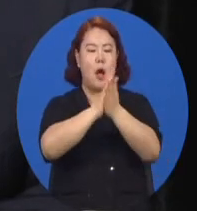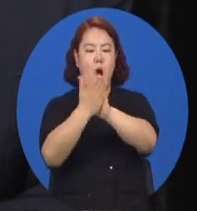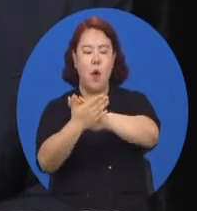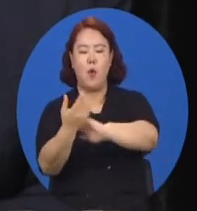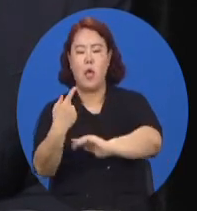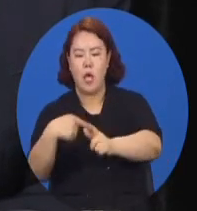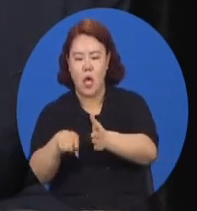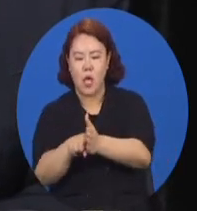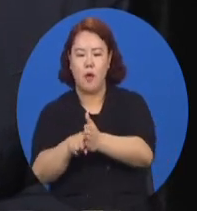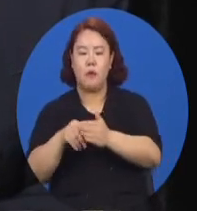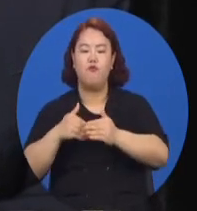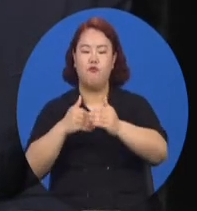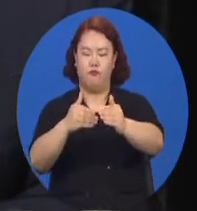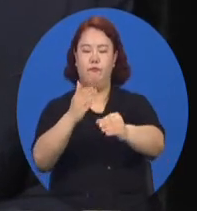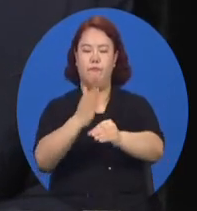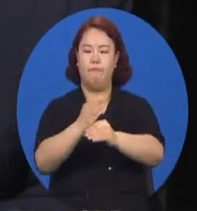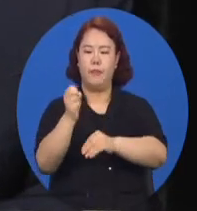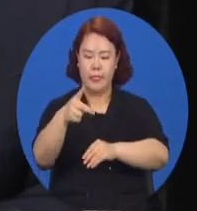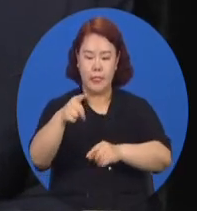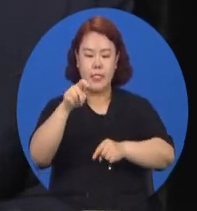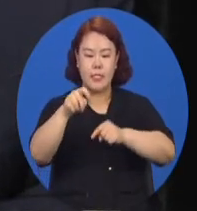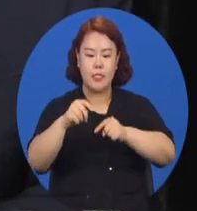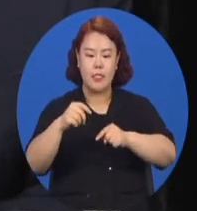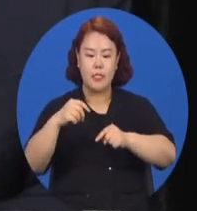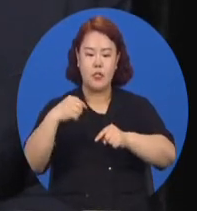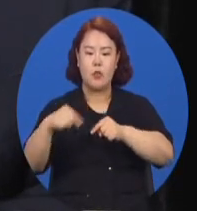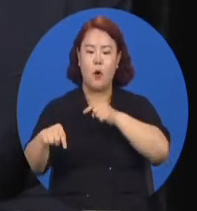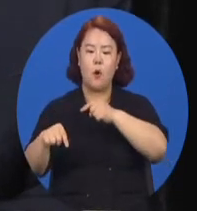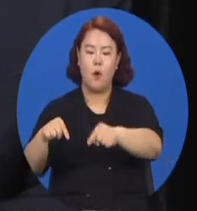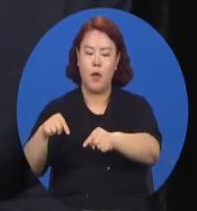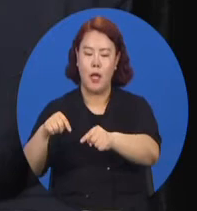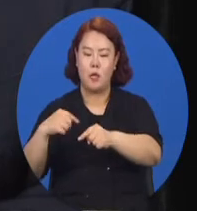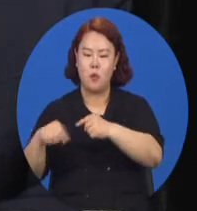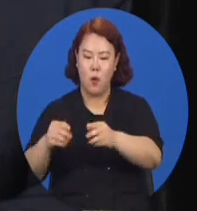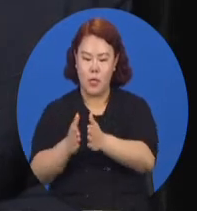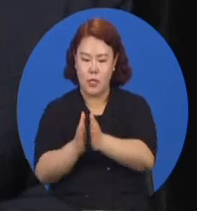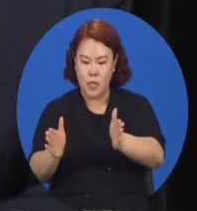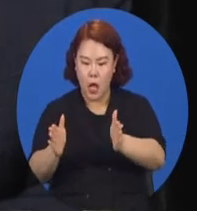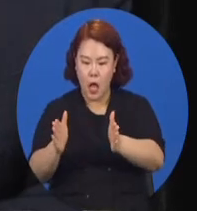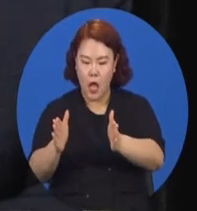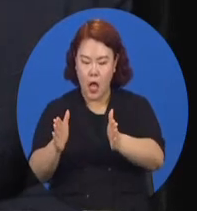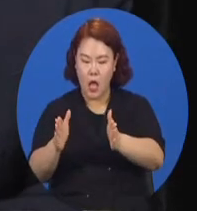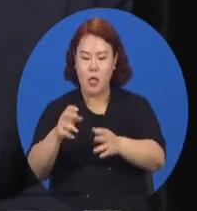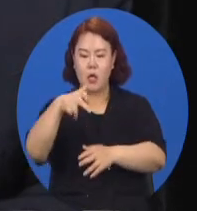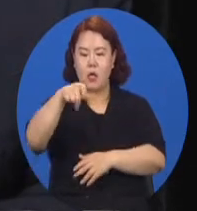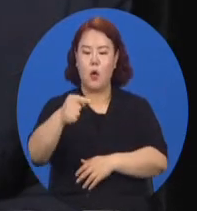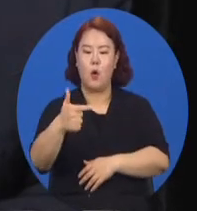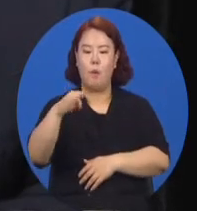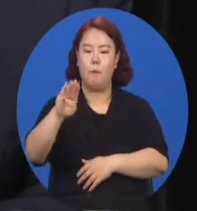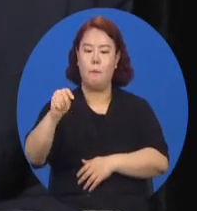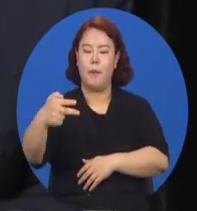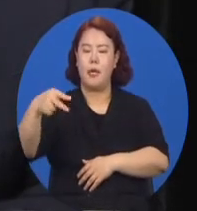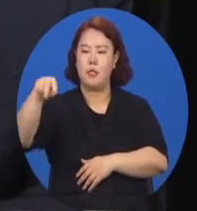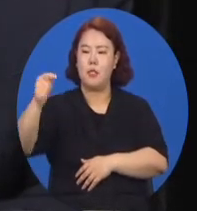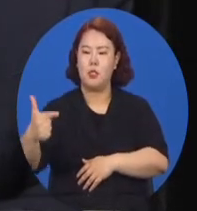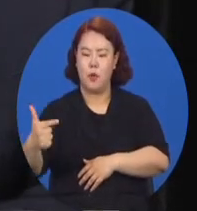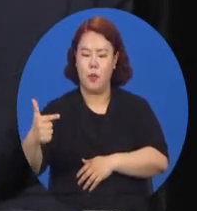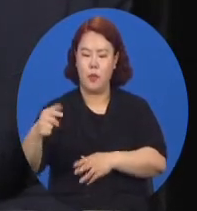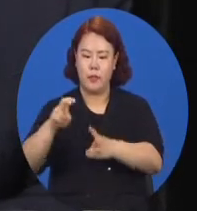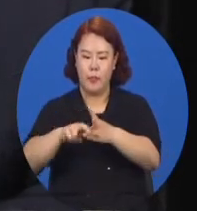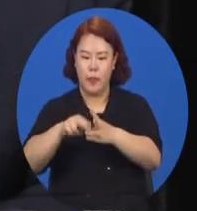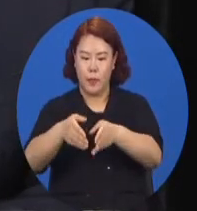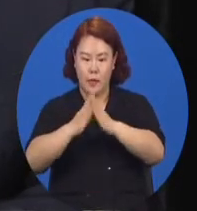하려고 합니다. 그 시책의 일환으로 이 커뮤니티 센터를 설치하게 되면은 죽어도 주중에 오지 못하는